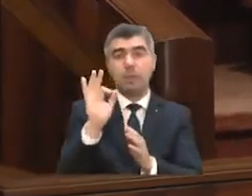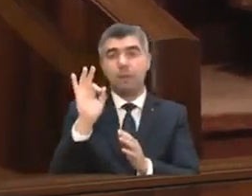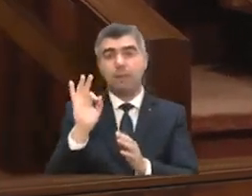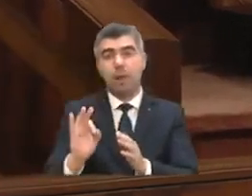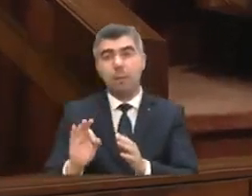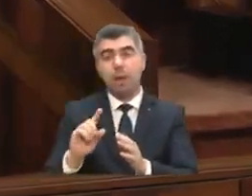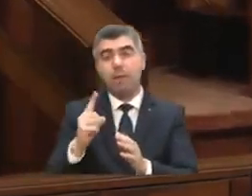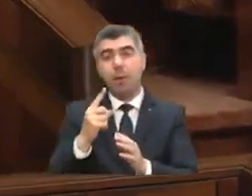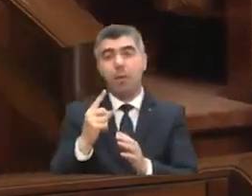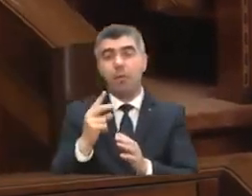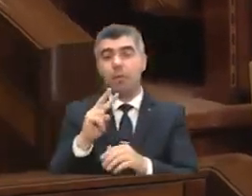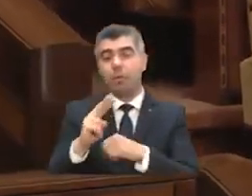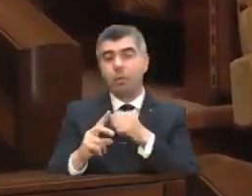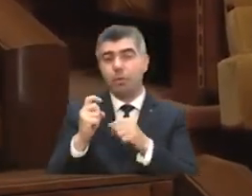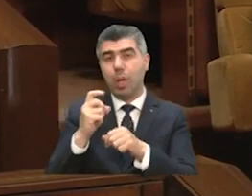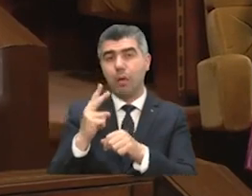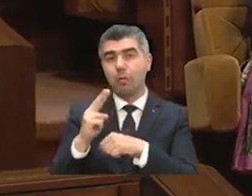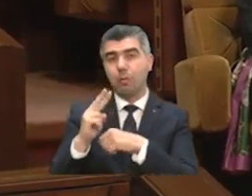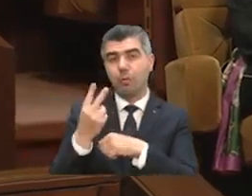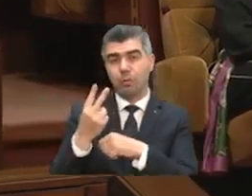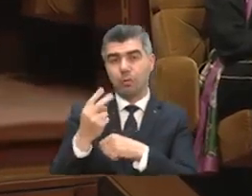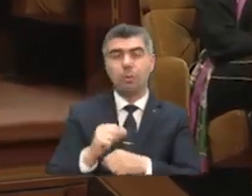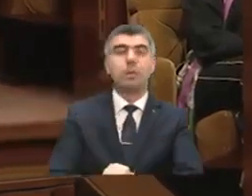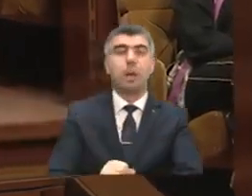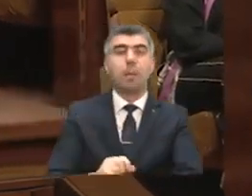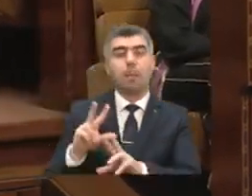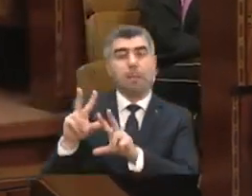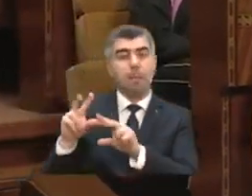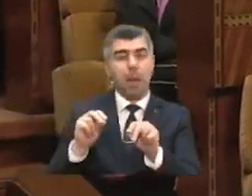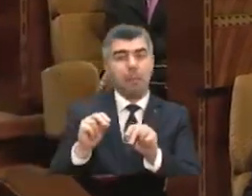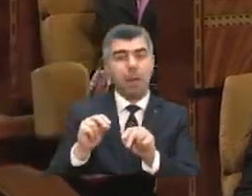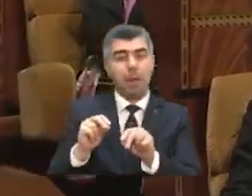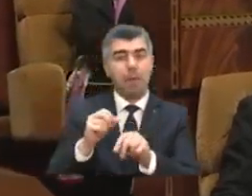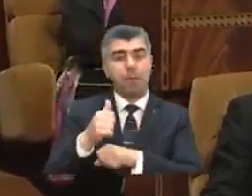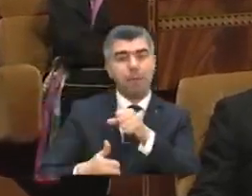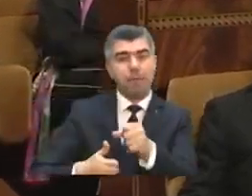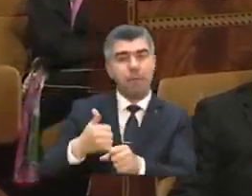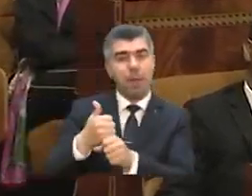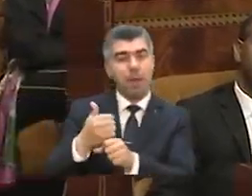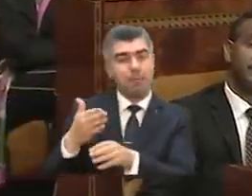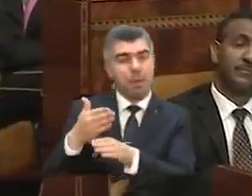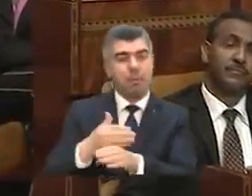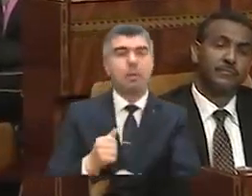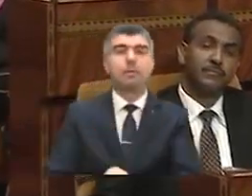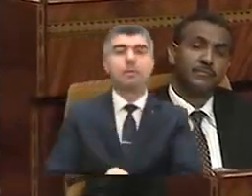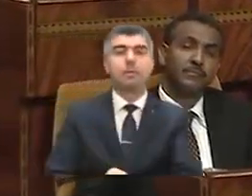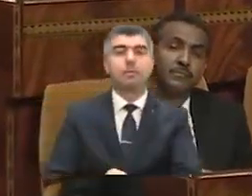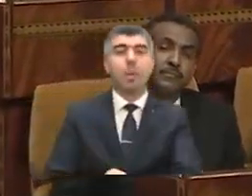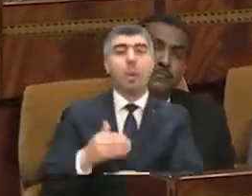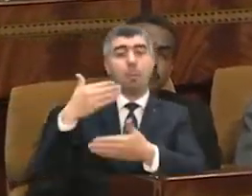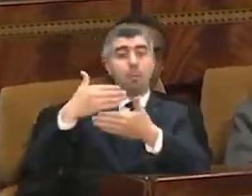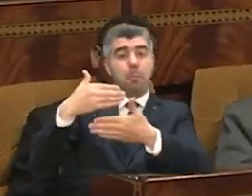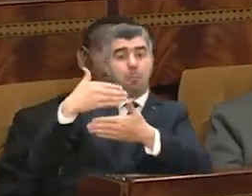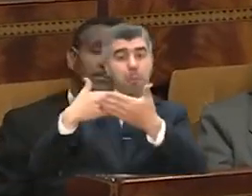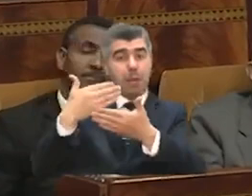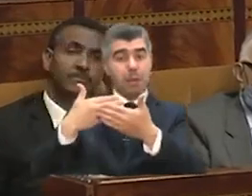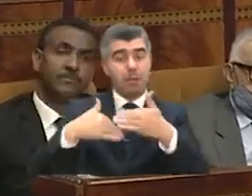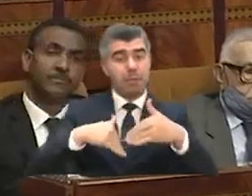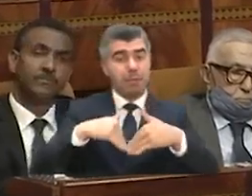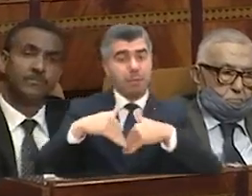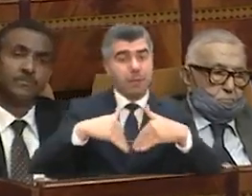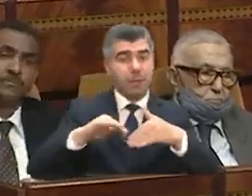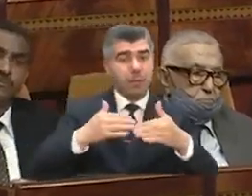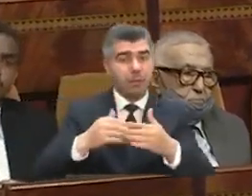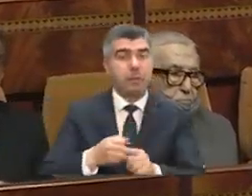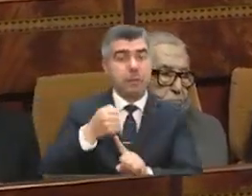فبراير مقارنة مع نفس الفترة من السنة الماضية. وبالنسبة لقطاع البناء والأشغال العمومية، عرفت